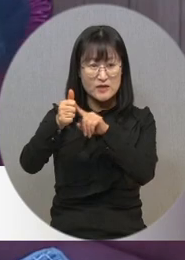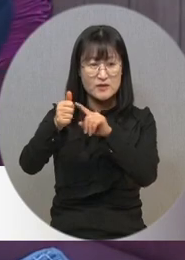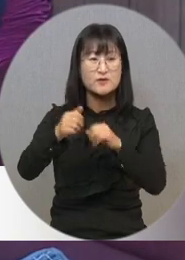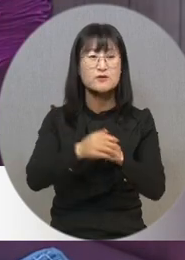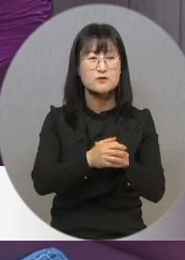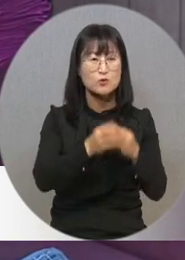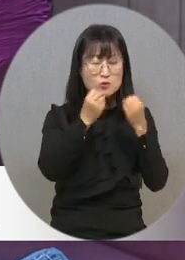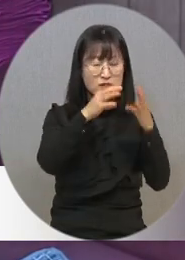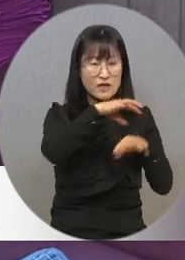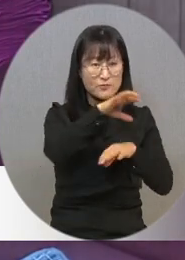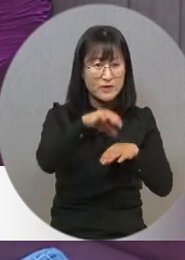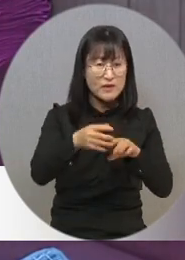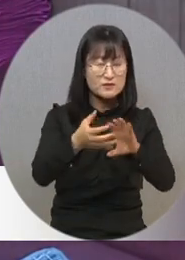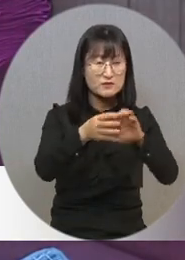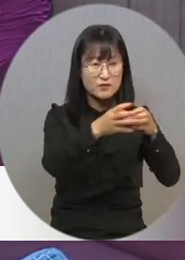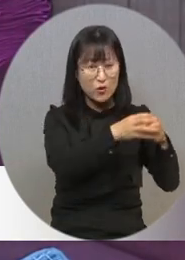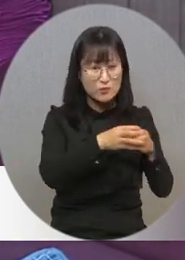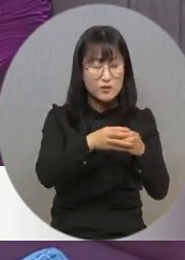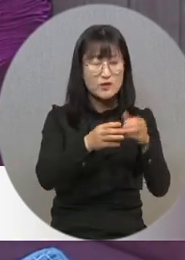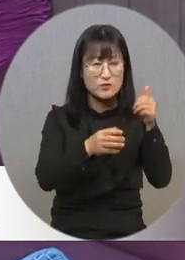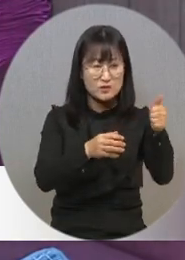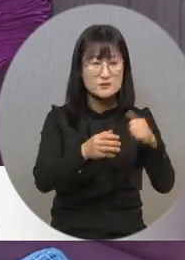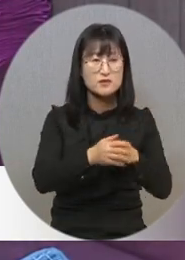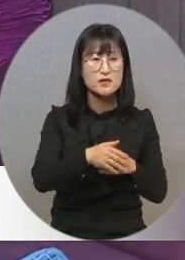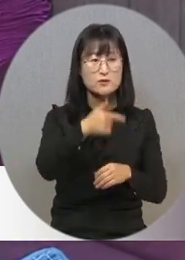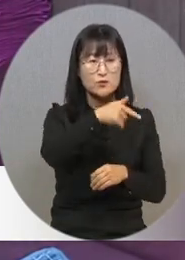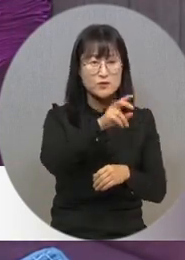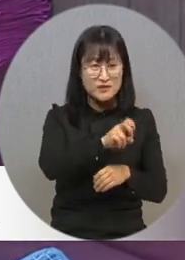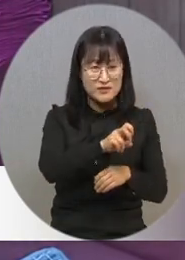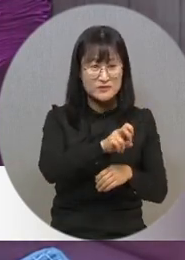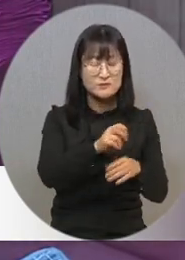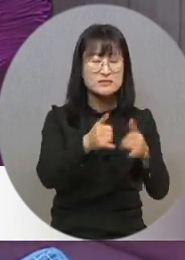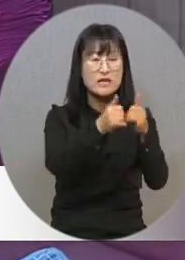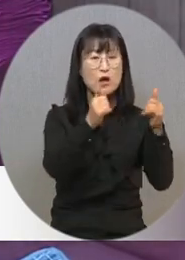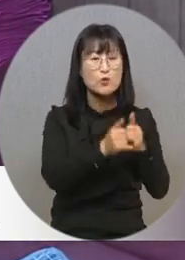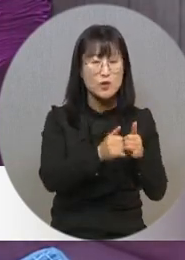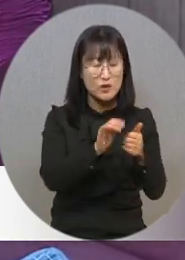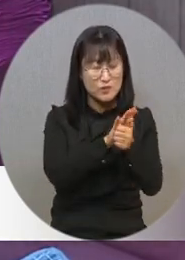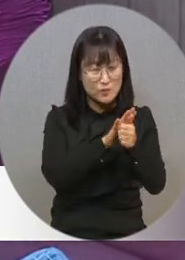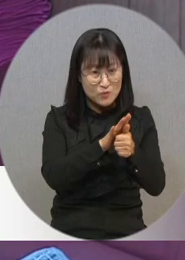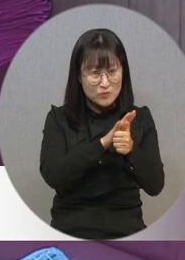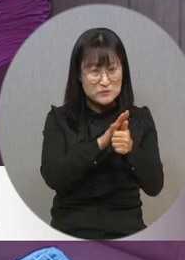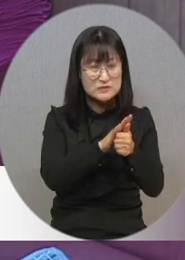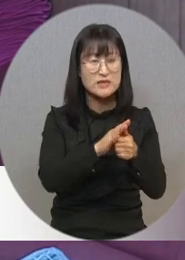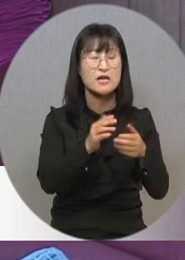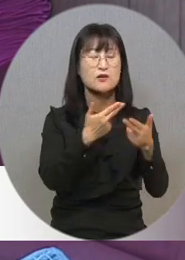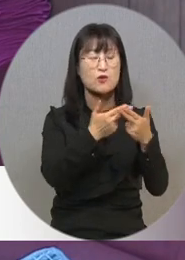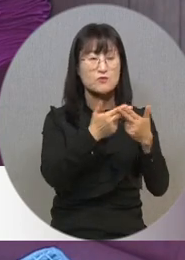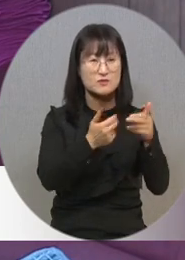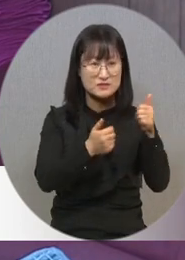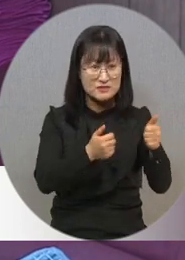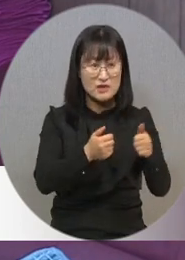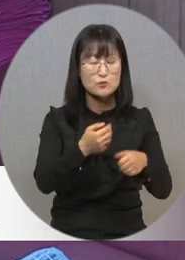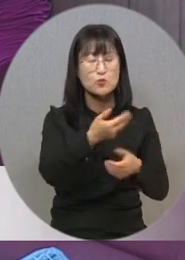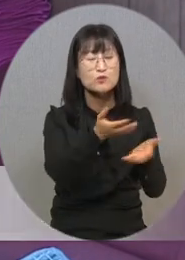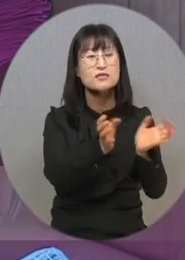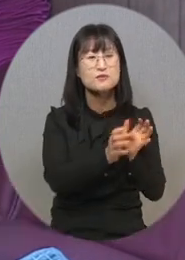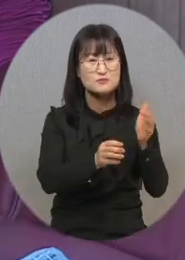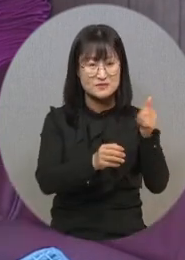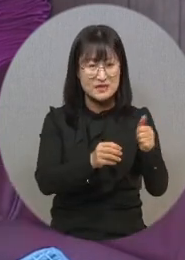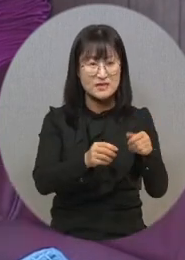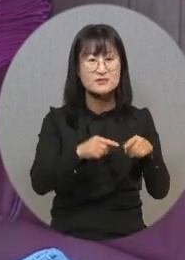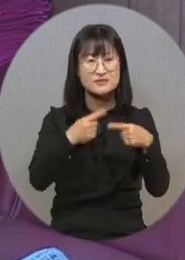전 세마 협의의 회장 김하 사회보장 협의체 회장 청주시 영운동 행정복지센터 팀장이